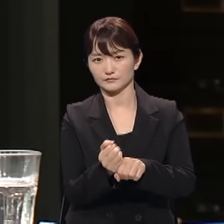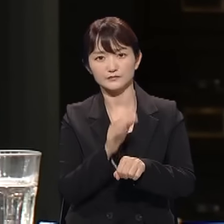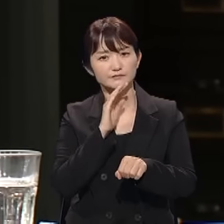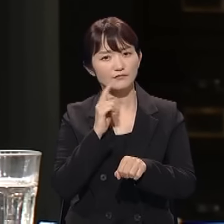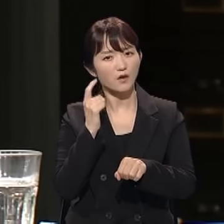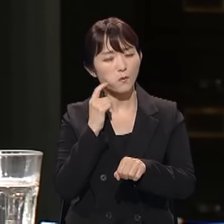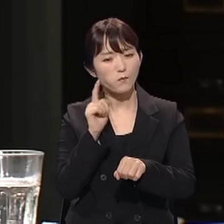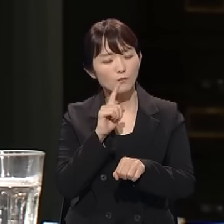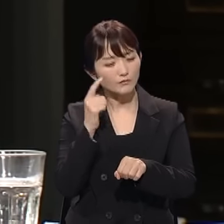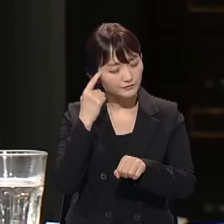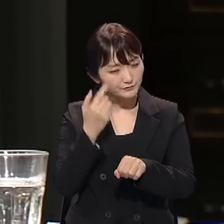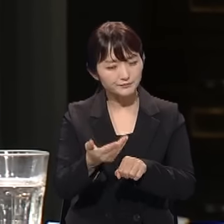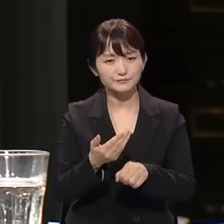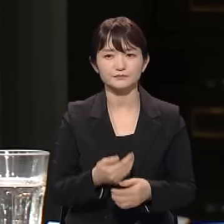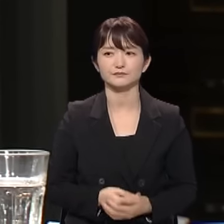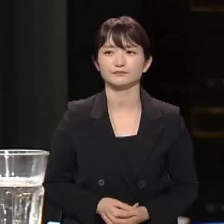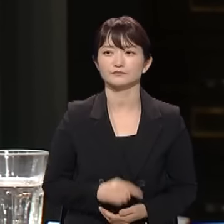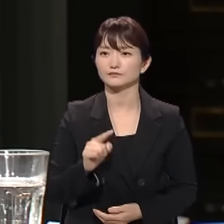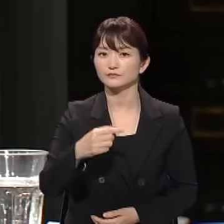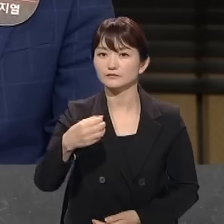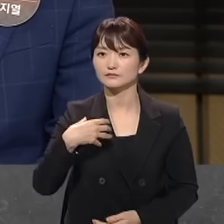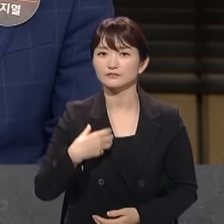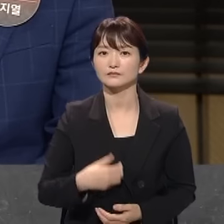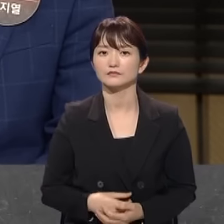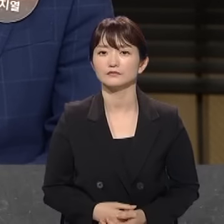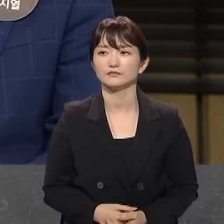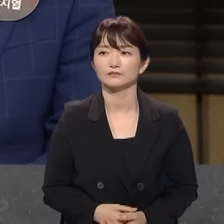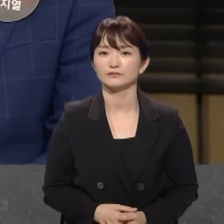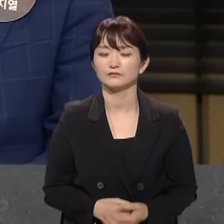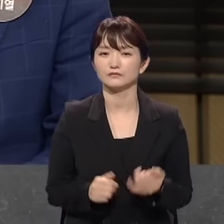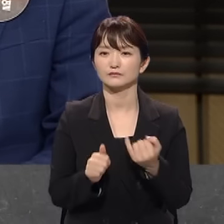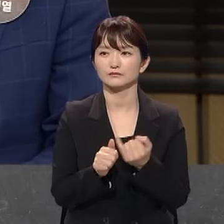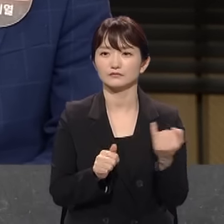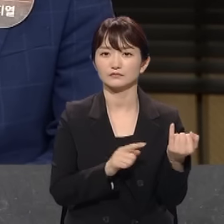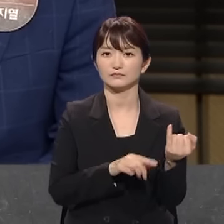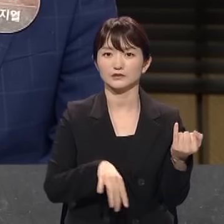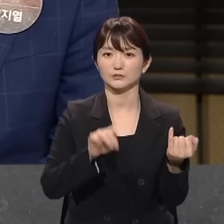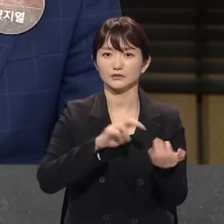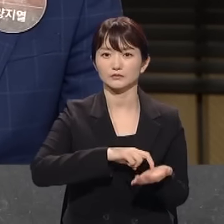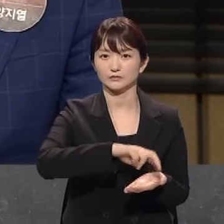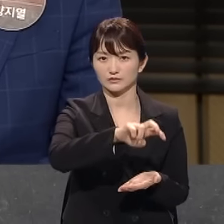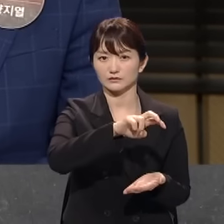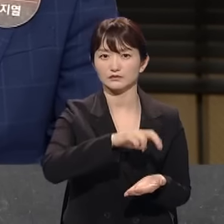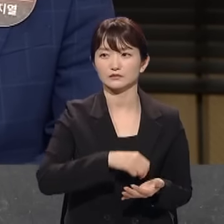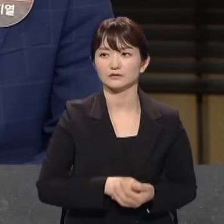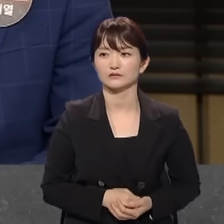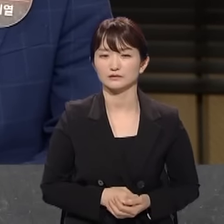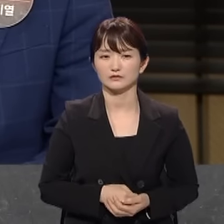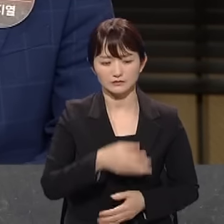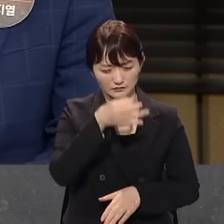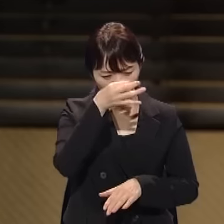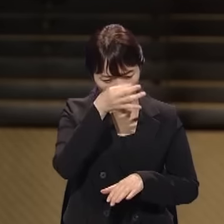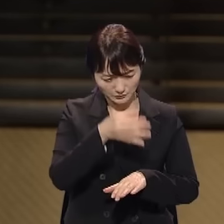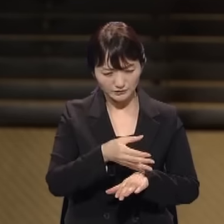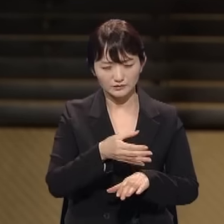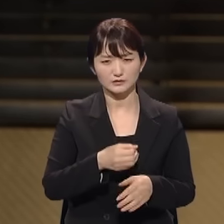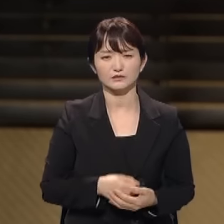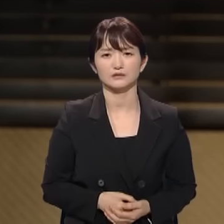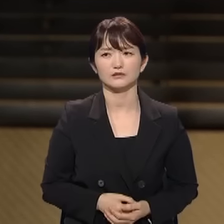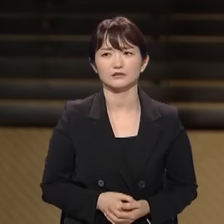여부를 좀 물었잖아요. 네. 어떻게 답변을? 일단 아내에게도 먼저 메시지를 보냈다라고 합니다. 그래서 면목이 없고